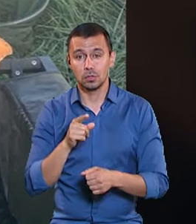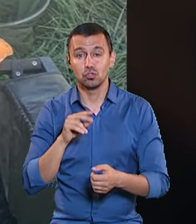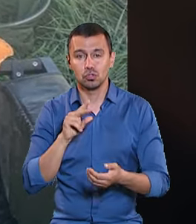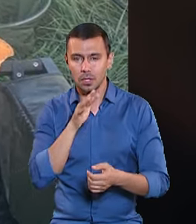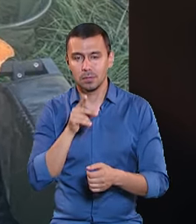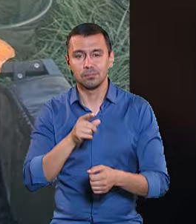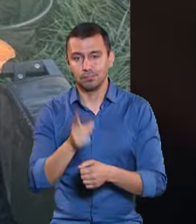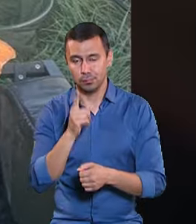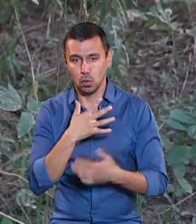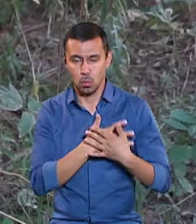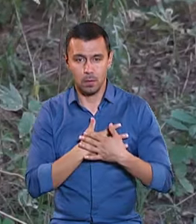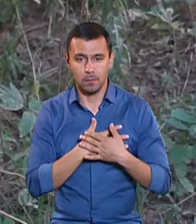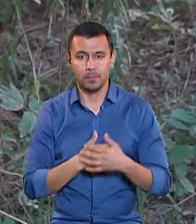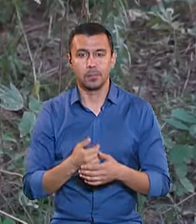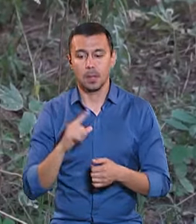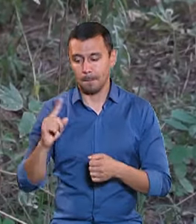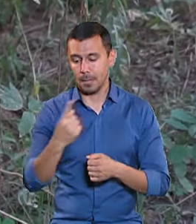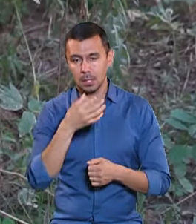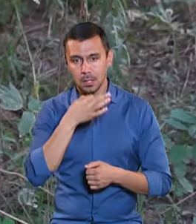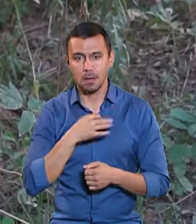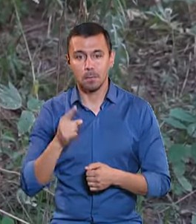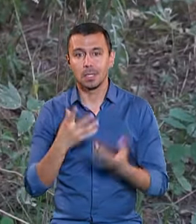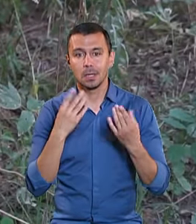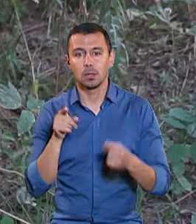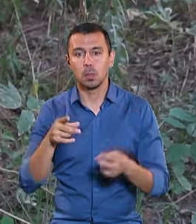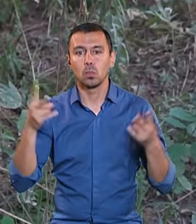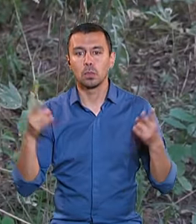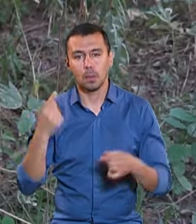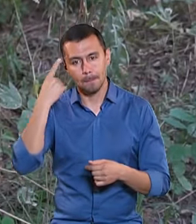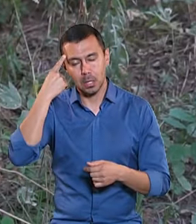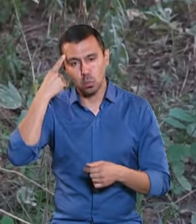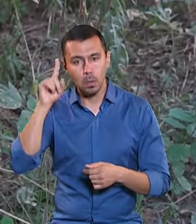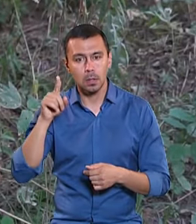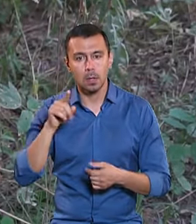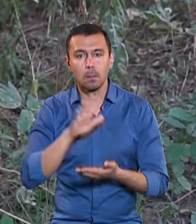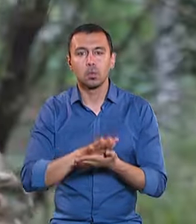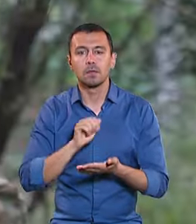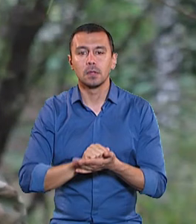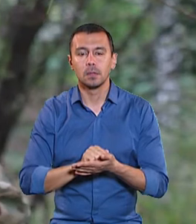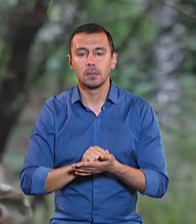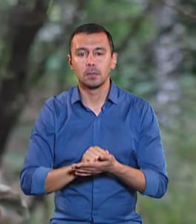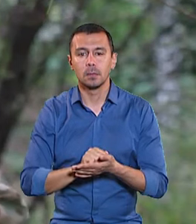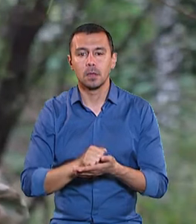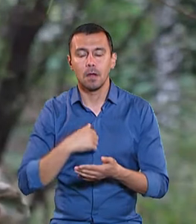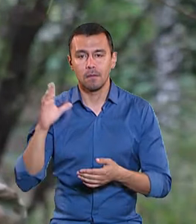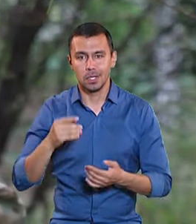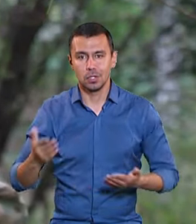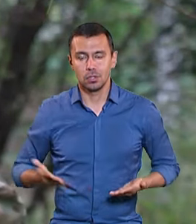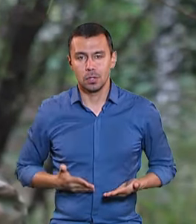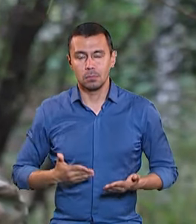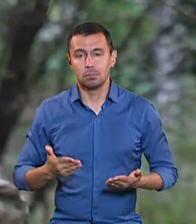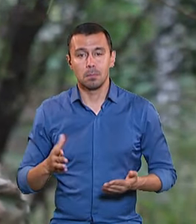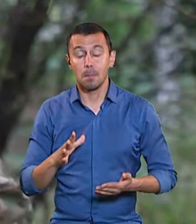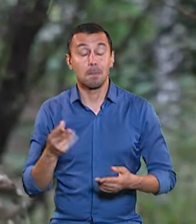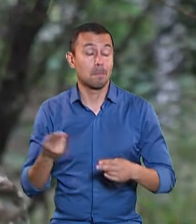і його позивний. До мене підійшли і сказали в перший же день, тобі потрібно придумати позивний. Я все життя прожив без